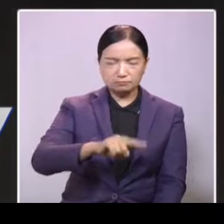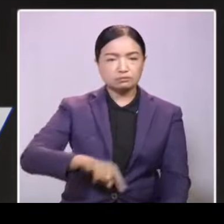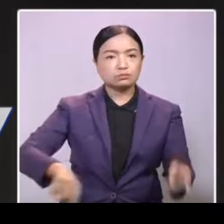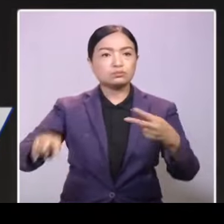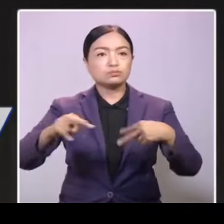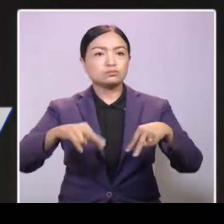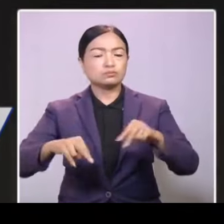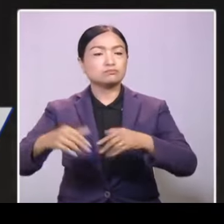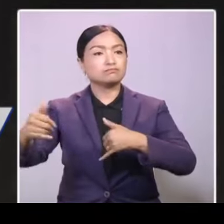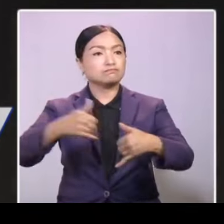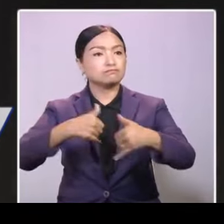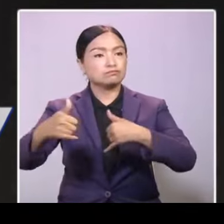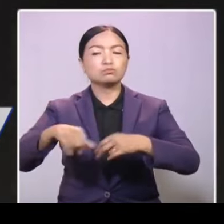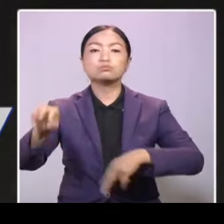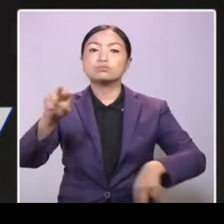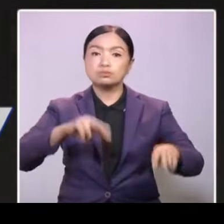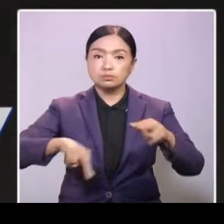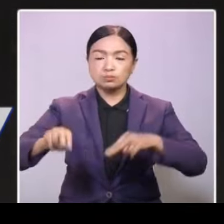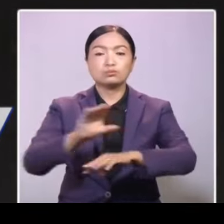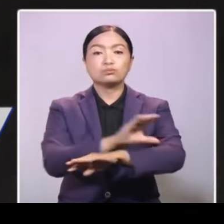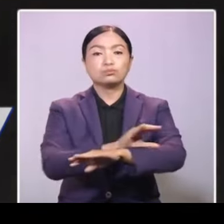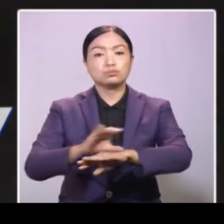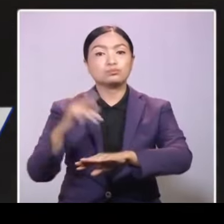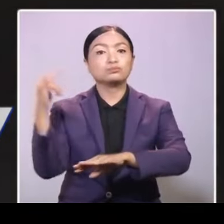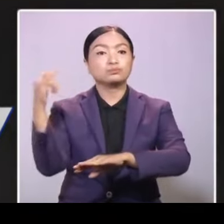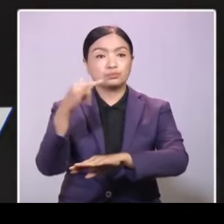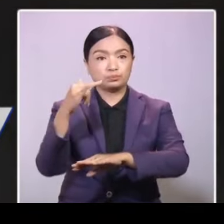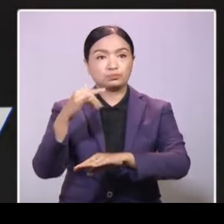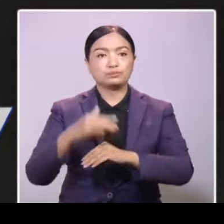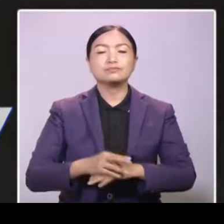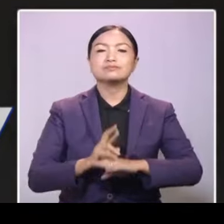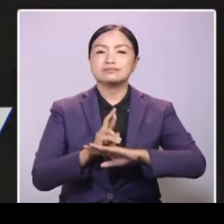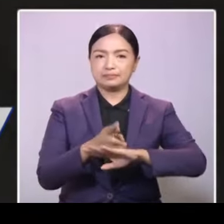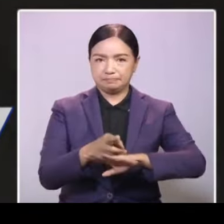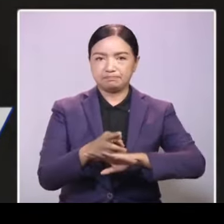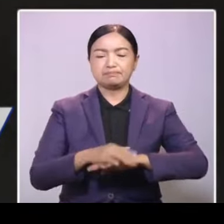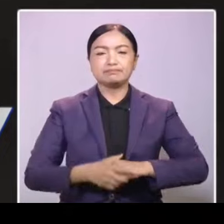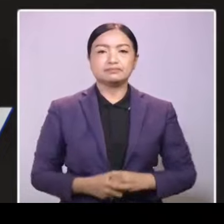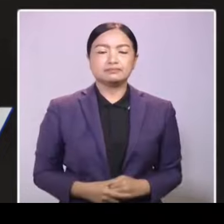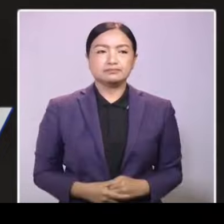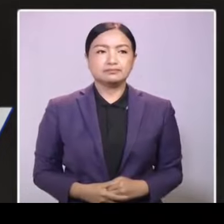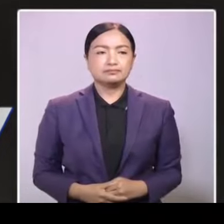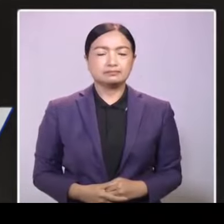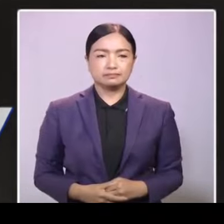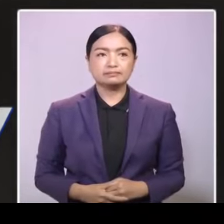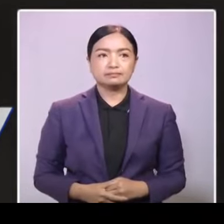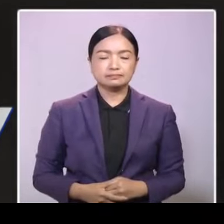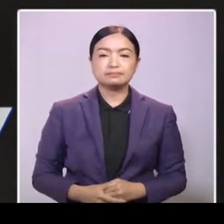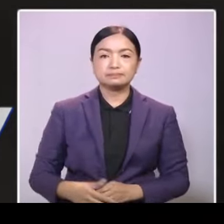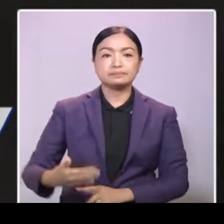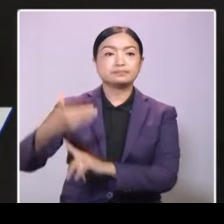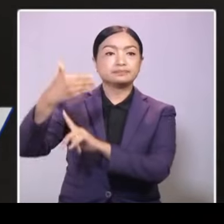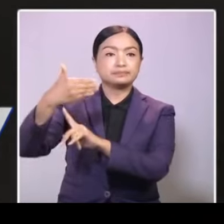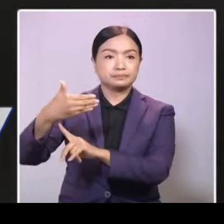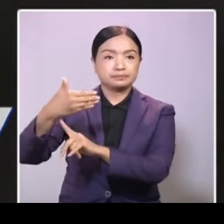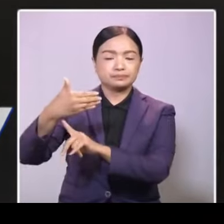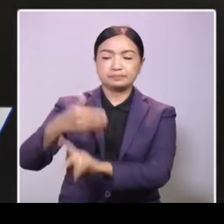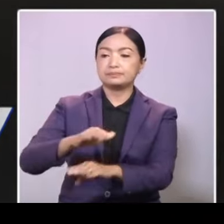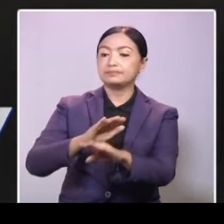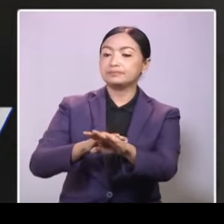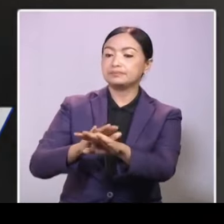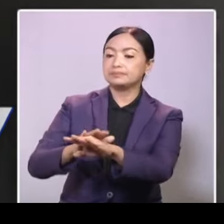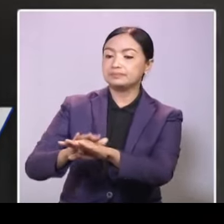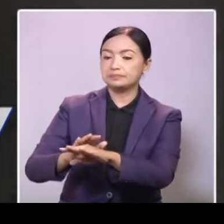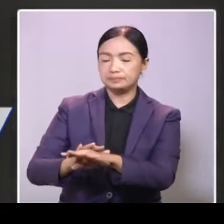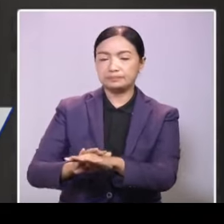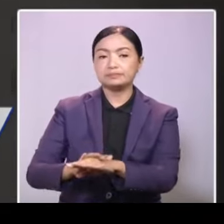ของผู้ที่จะมาใช้บริการรถไฟฟ้า AirPod Link รามคำแหงด้วยและให้เจ้าหน้าที่ไปติดป้ายประกาศแจ้งเตือนผู้โดยสารที่ด้